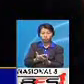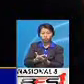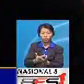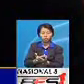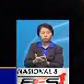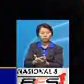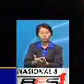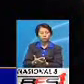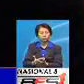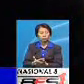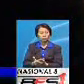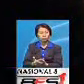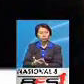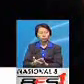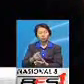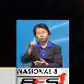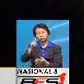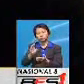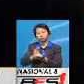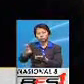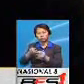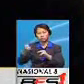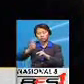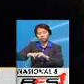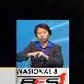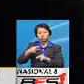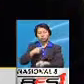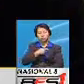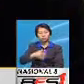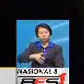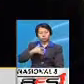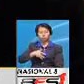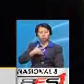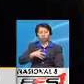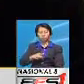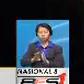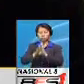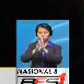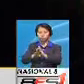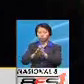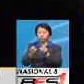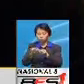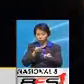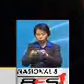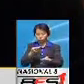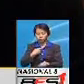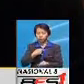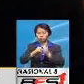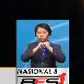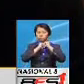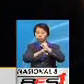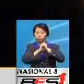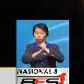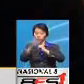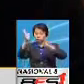bilion satu pelaburan tambahan yang kita rasa membuktikan bahawa usaha-usaha kita dalam mempromosikan